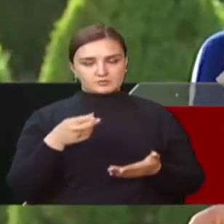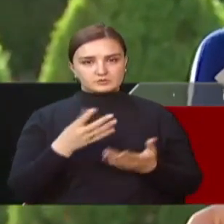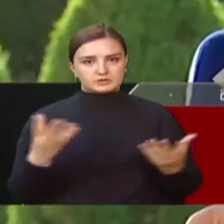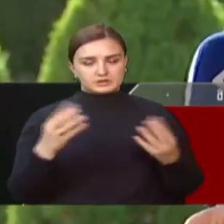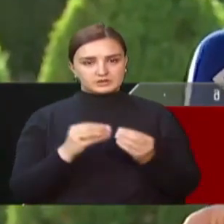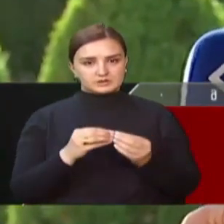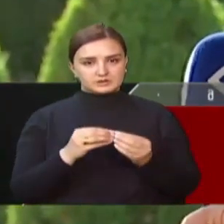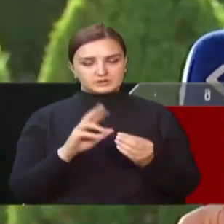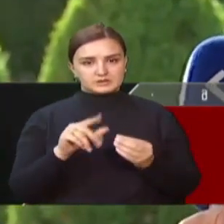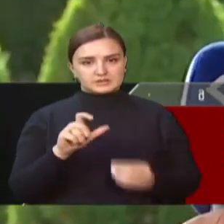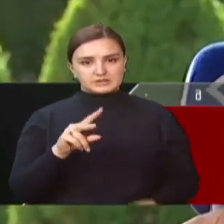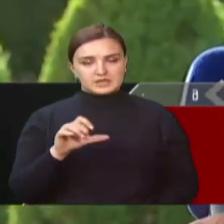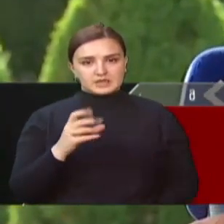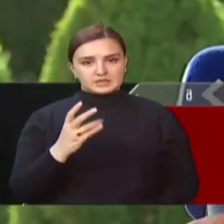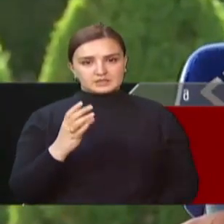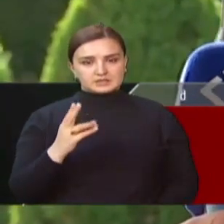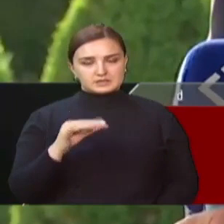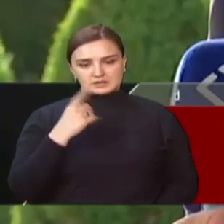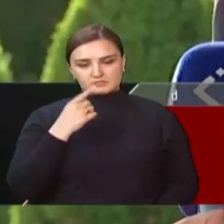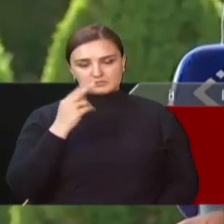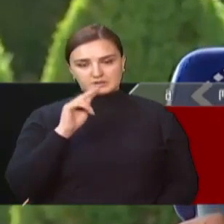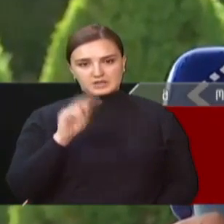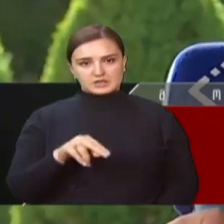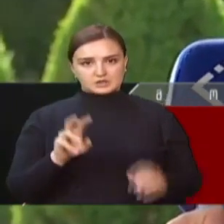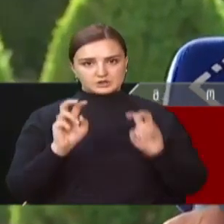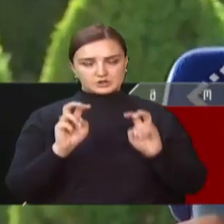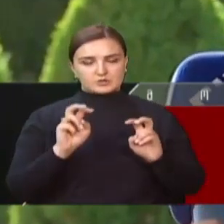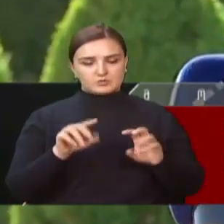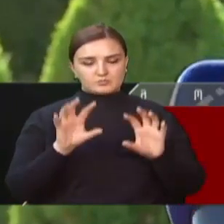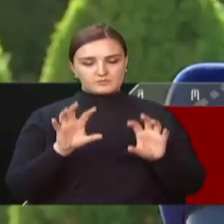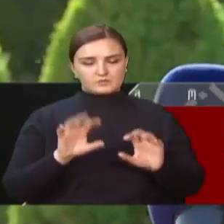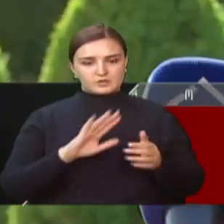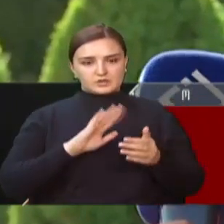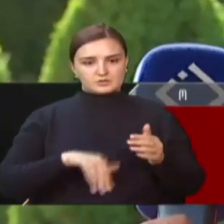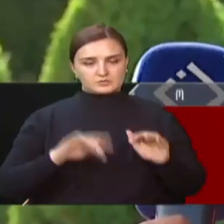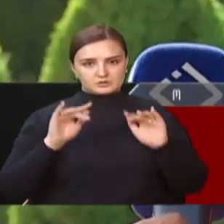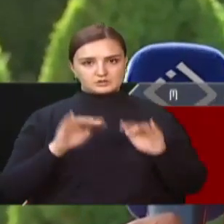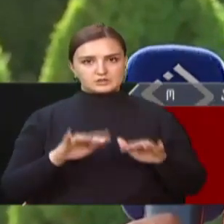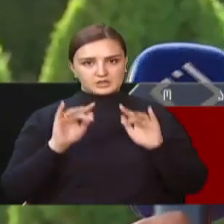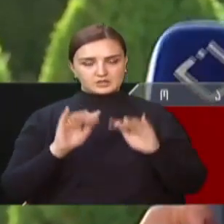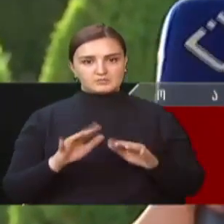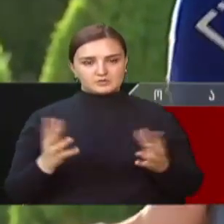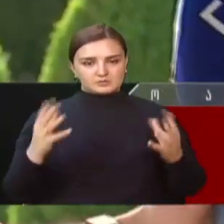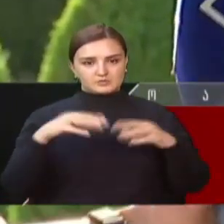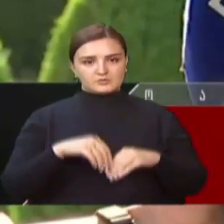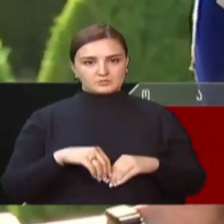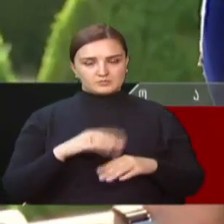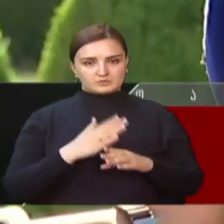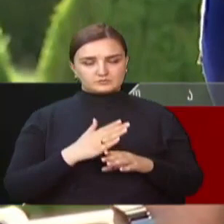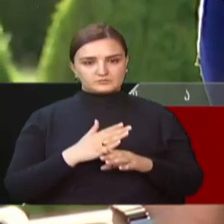ertad, da, Zelenski, întoarăm, da, nașa ulebriv, ucanono, sakmiano, bași, itre.